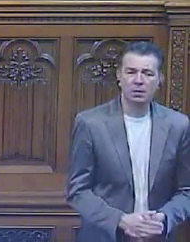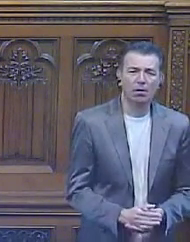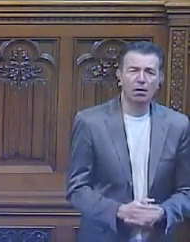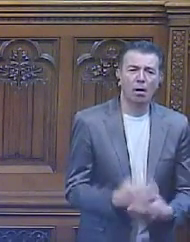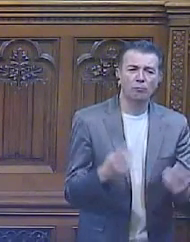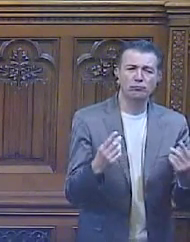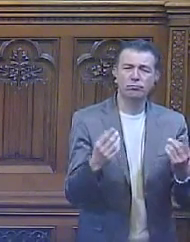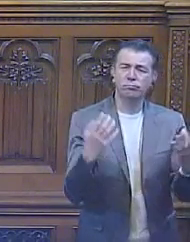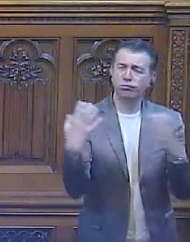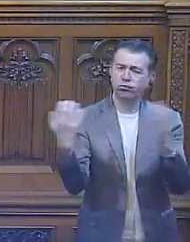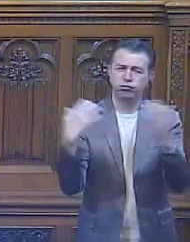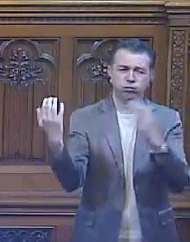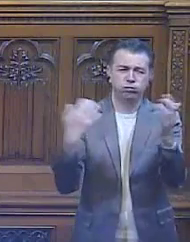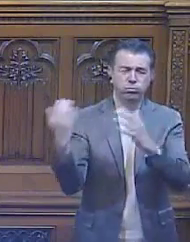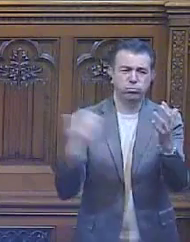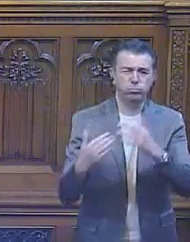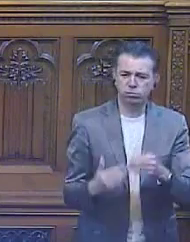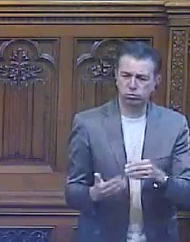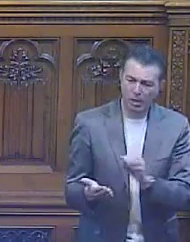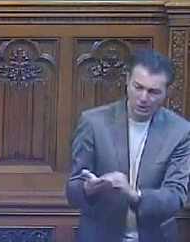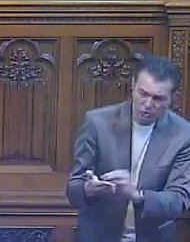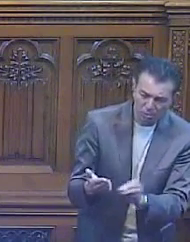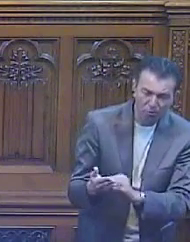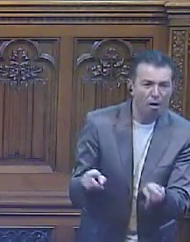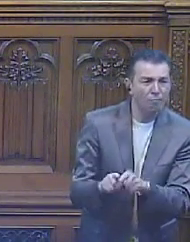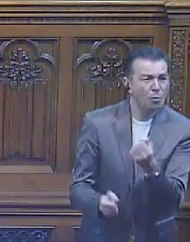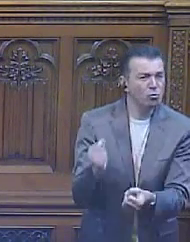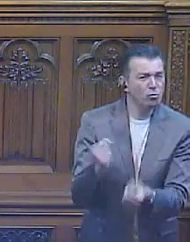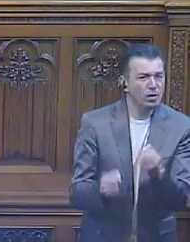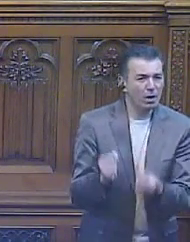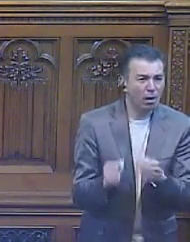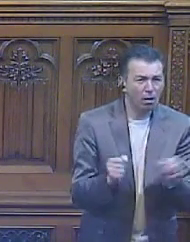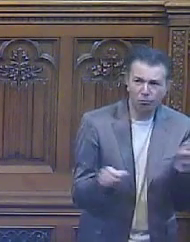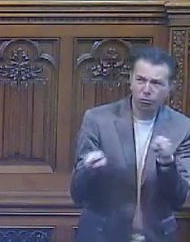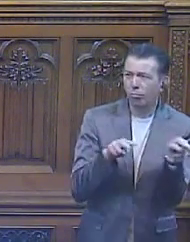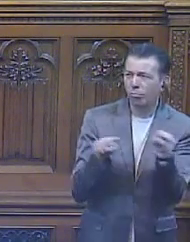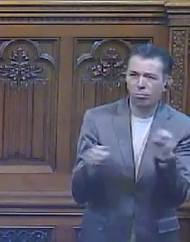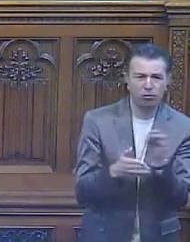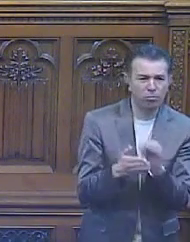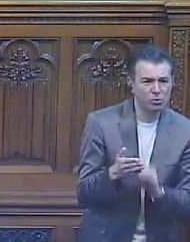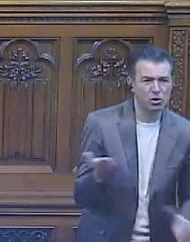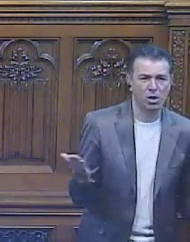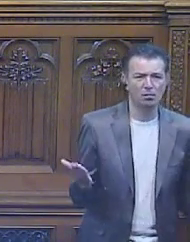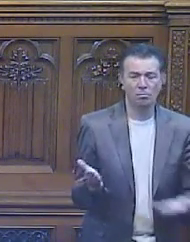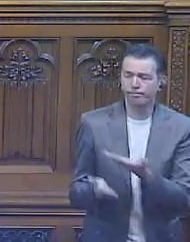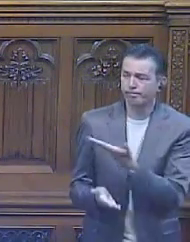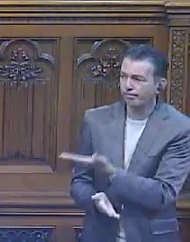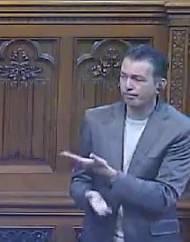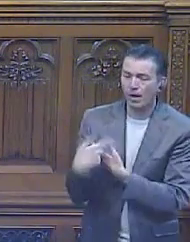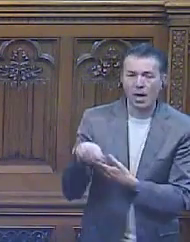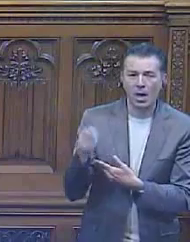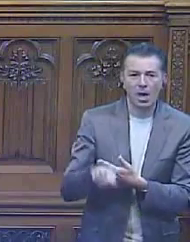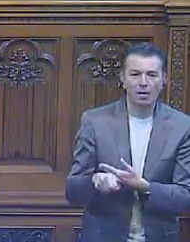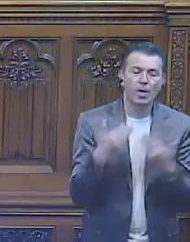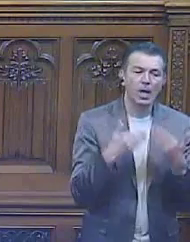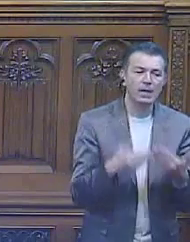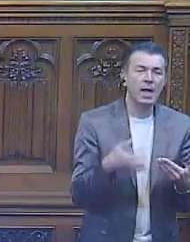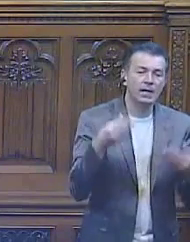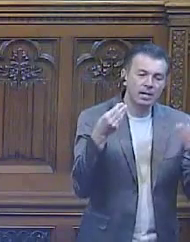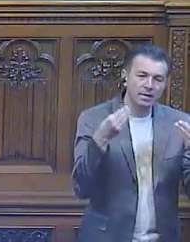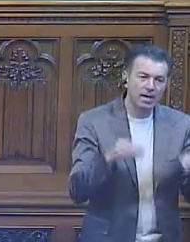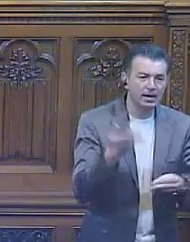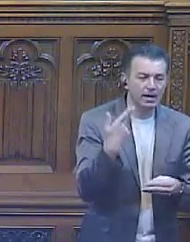Zwischenrufe werden die Stenografen auch Schwierigkeiten haben, sie festzuhalten. Bitte, Abgeordneter. Danke, sehr geehrter Herr